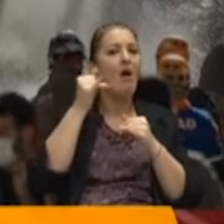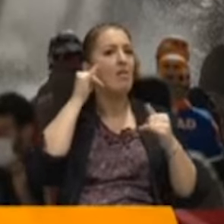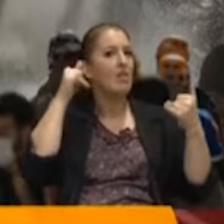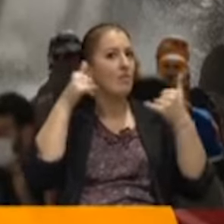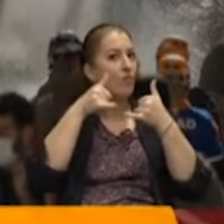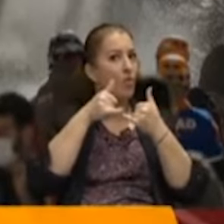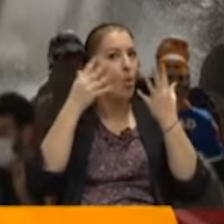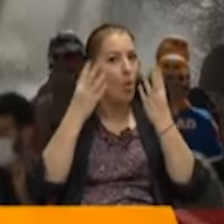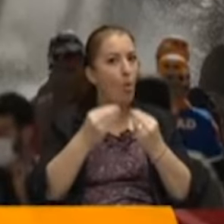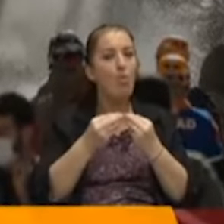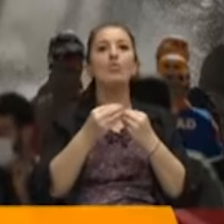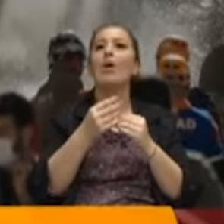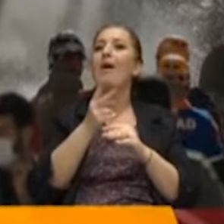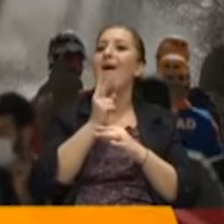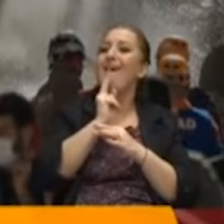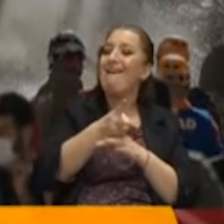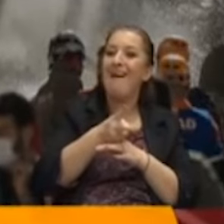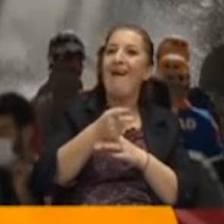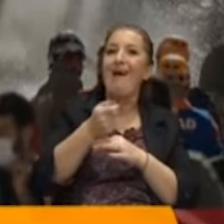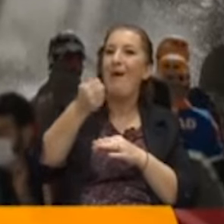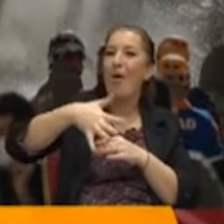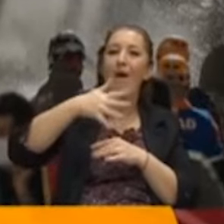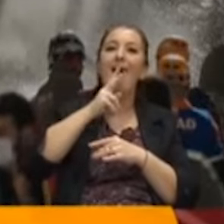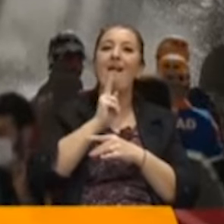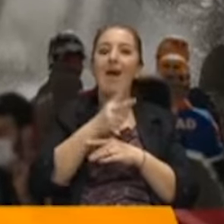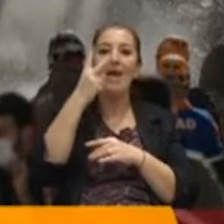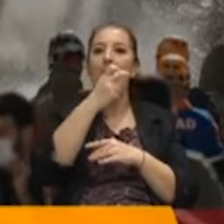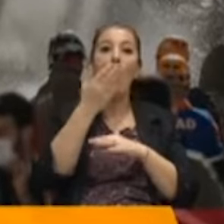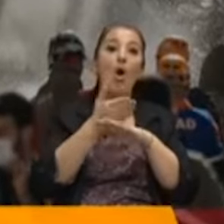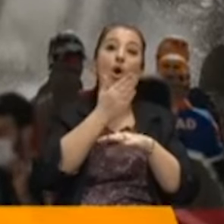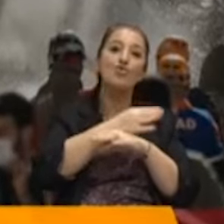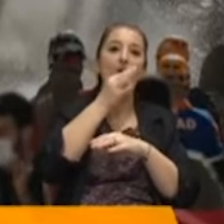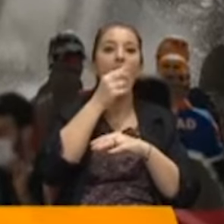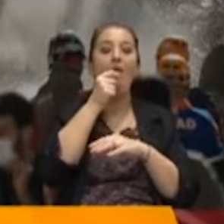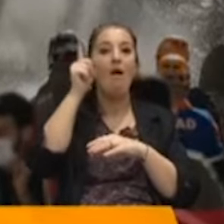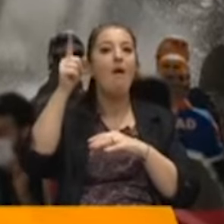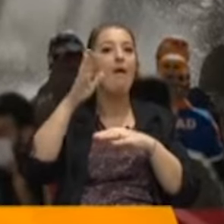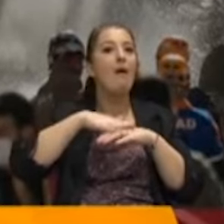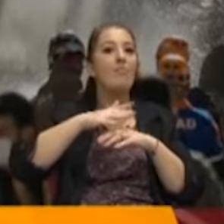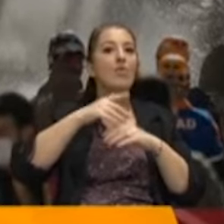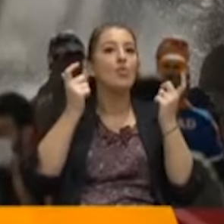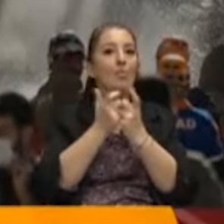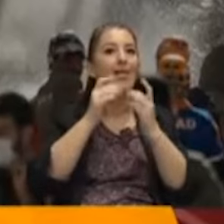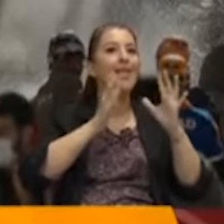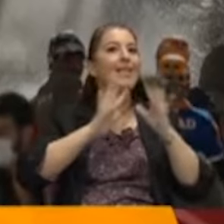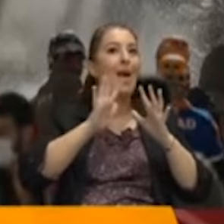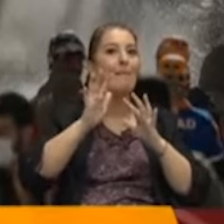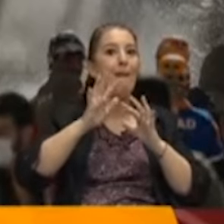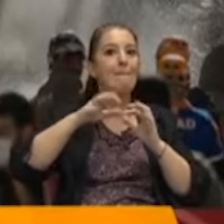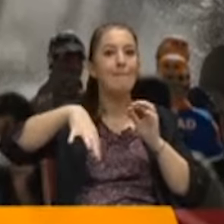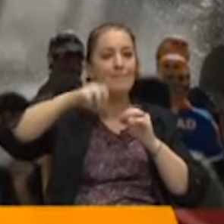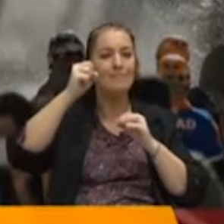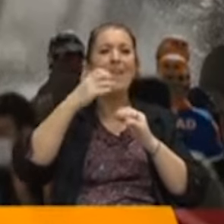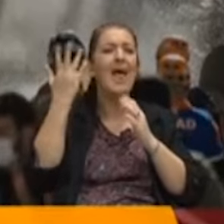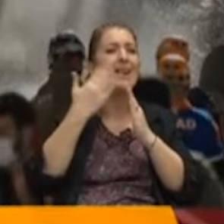sonra heyetlerimizin yaklaşık 2 ay önce Ankara'da yaptığı toplantıda da deprem konseyi meselesine en üst